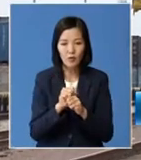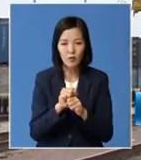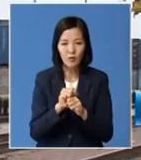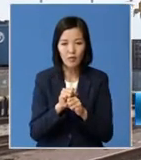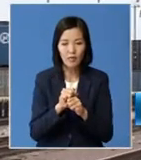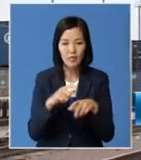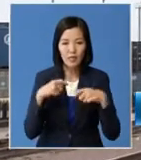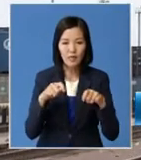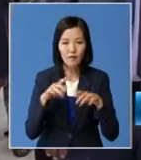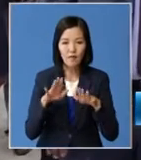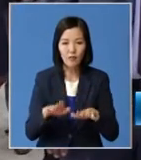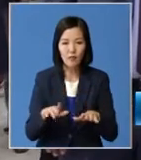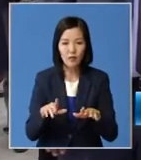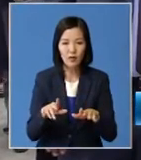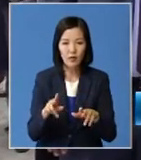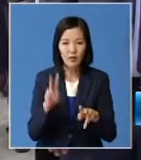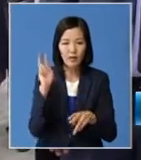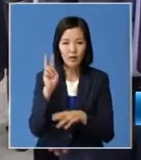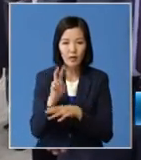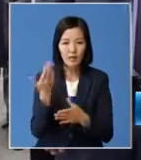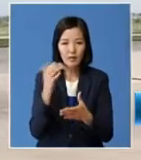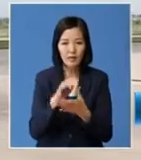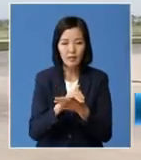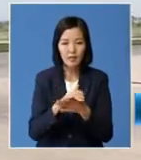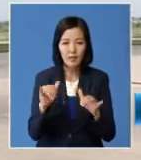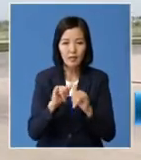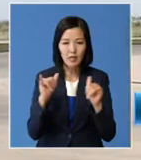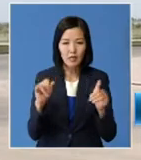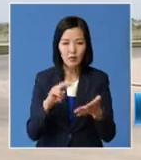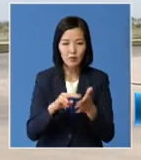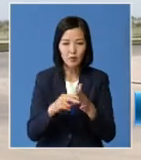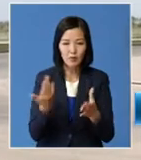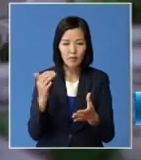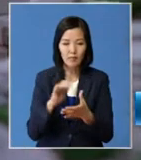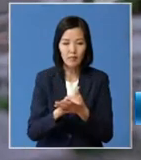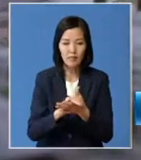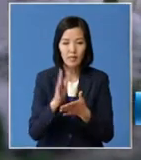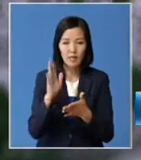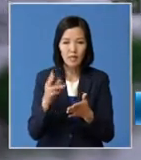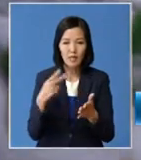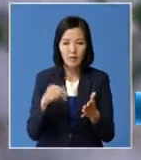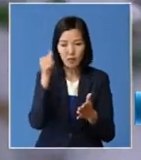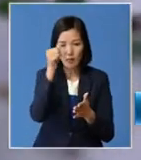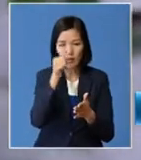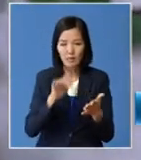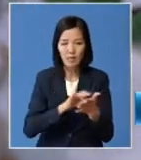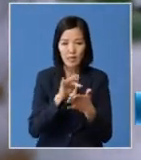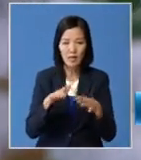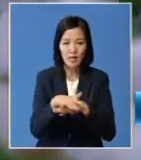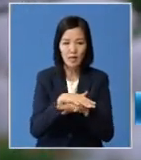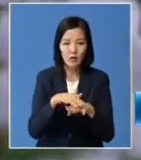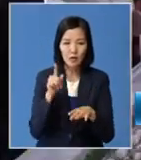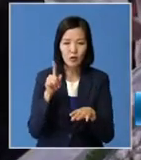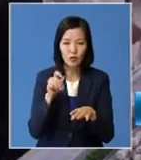барды. Нұркентке соғып, шекара маңындағы ерекше қаланың даму жоспарын сұрап білді. Алдағы 20 жыл ішінде қала халқының саны 100 мың